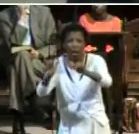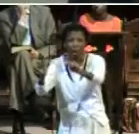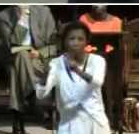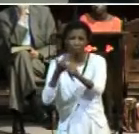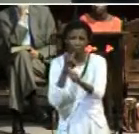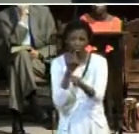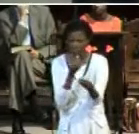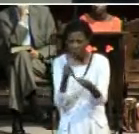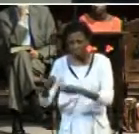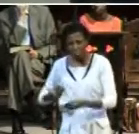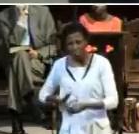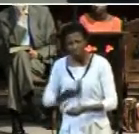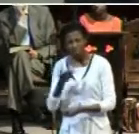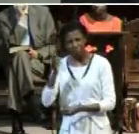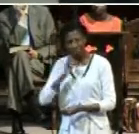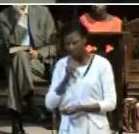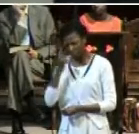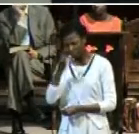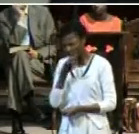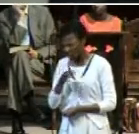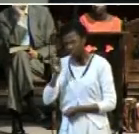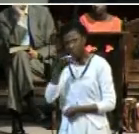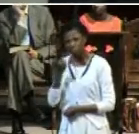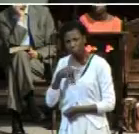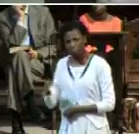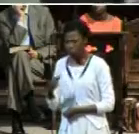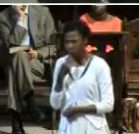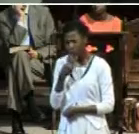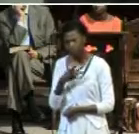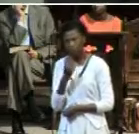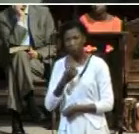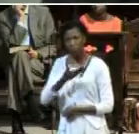parfum? Il va en donner la raison, d'ailleurs.